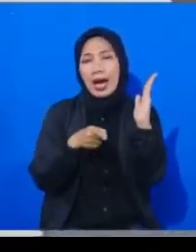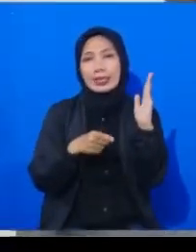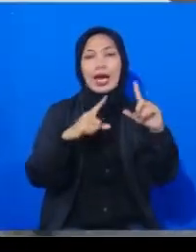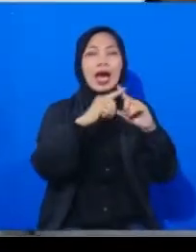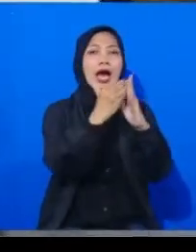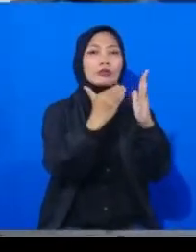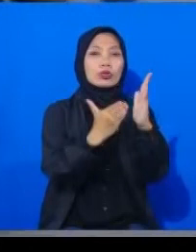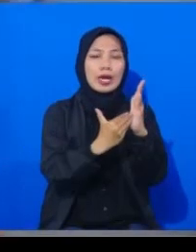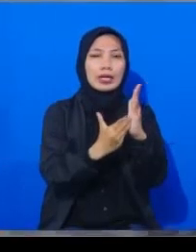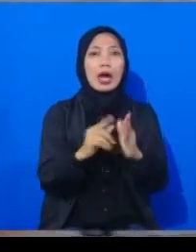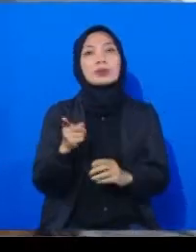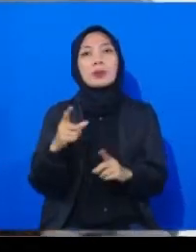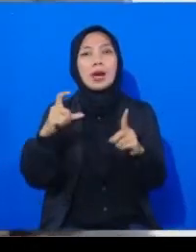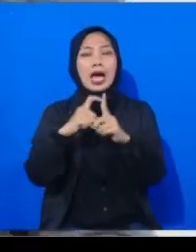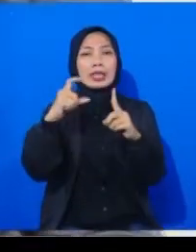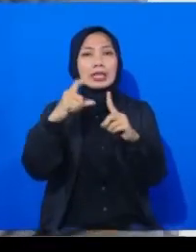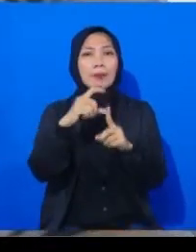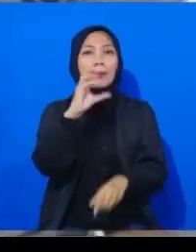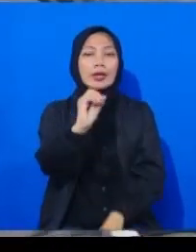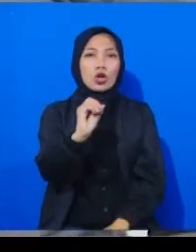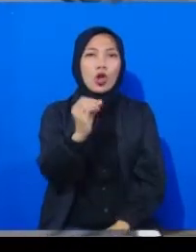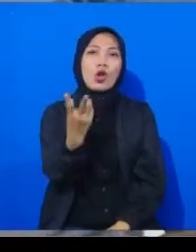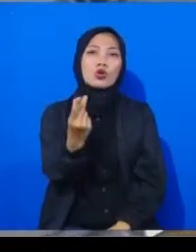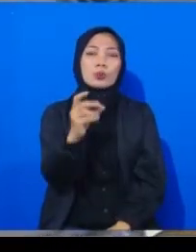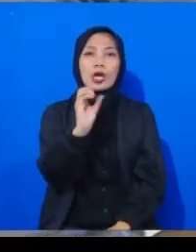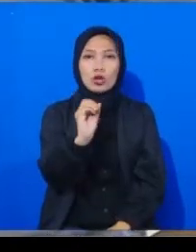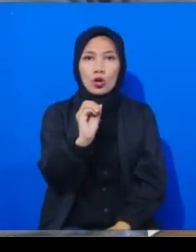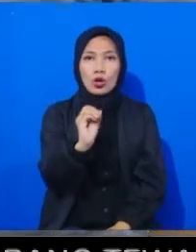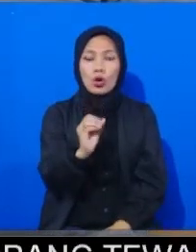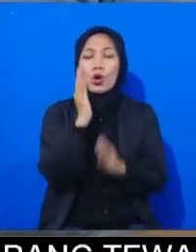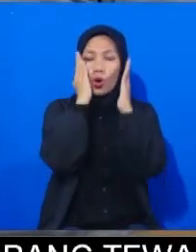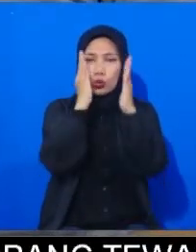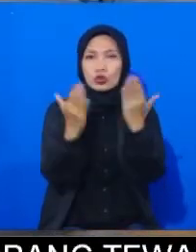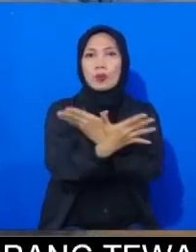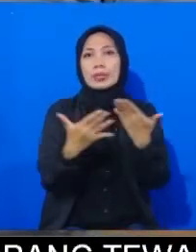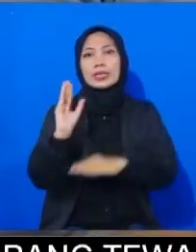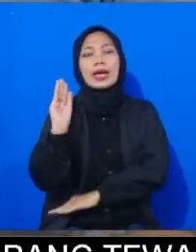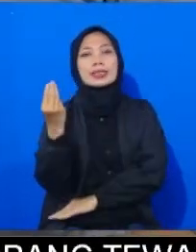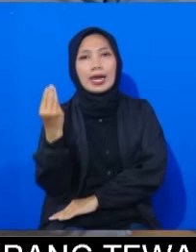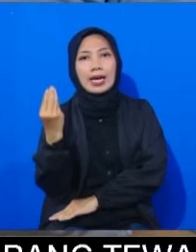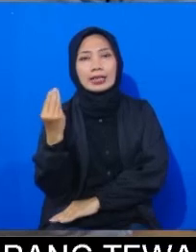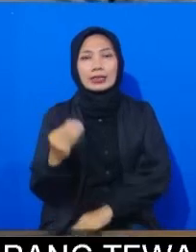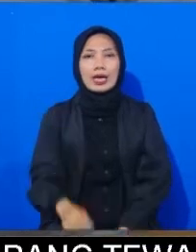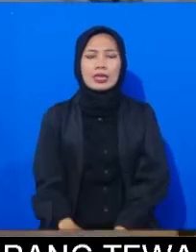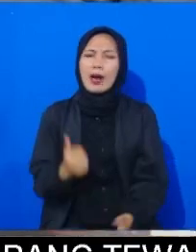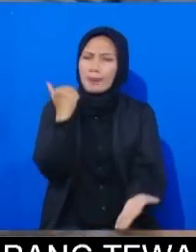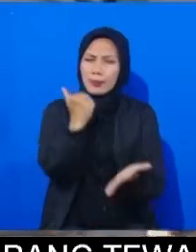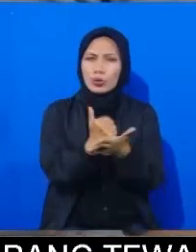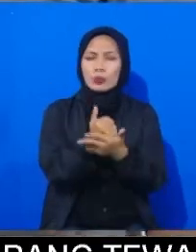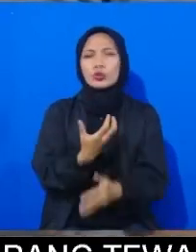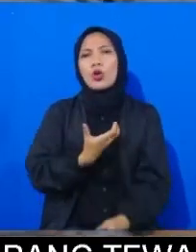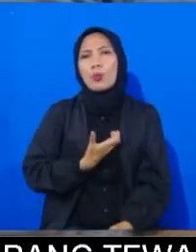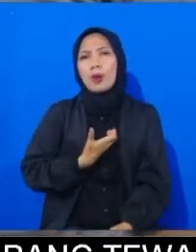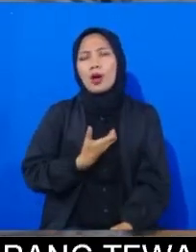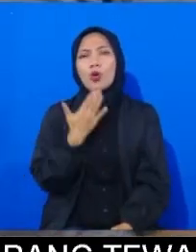DP 0 rupiah sejatinya memang ditujukan kepada warga DKI Jakarta yang benar-benar ingin memiliki hunian di